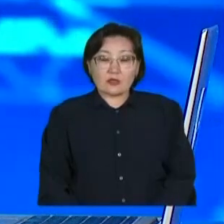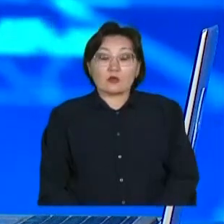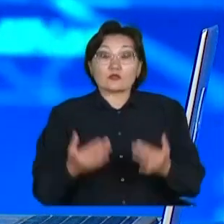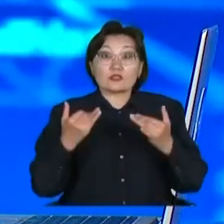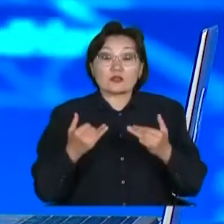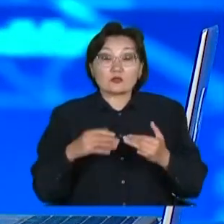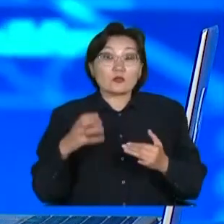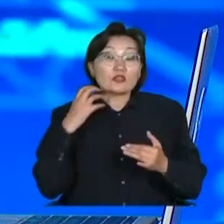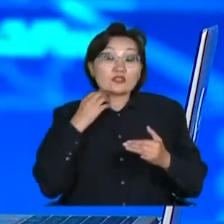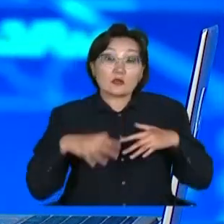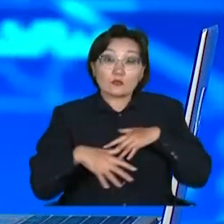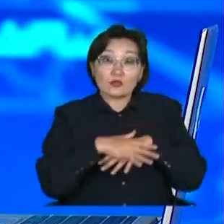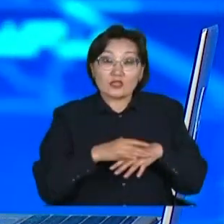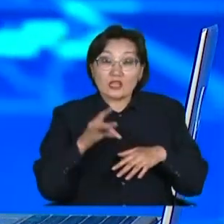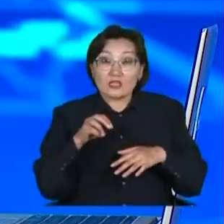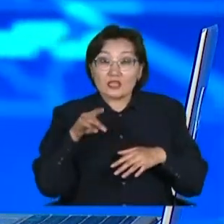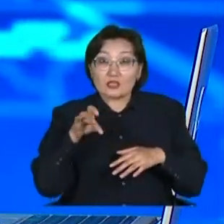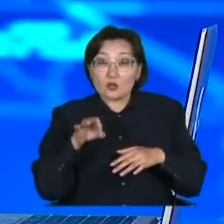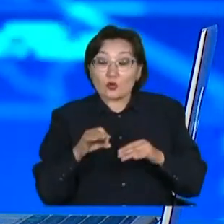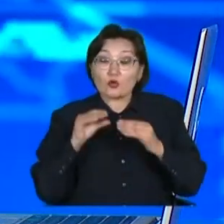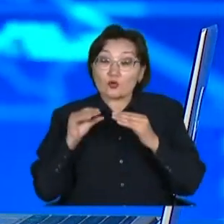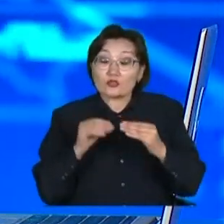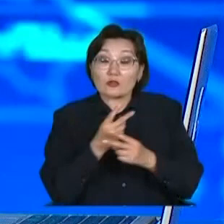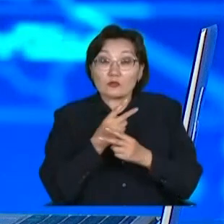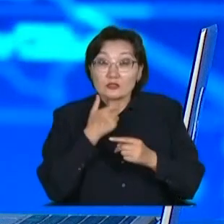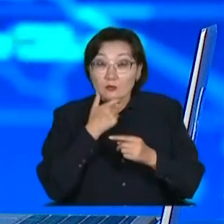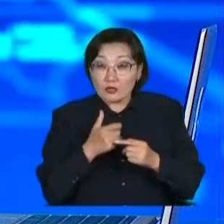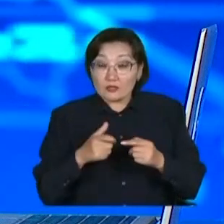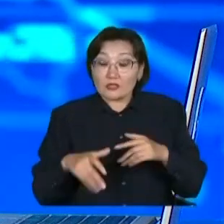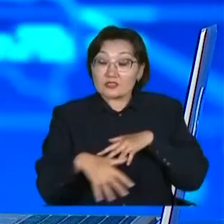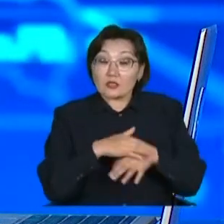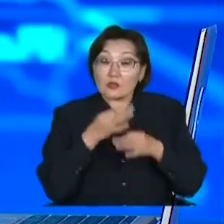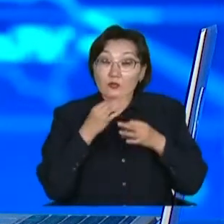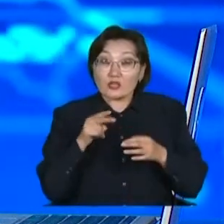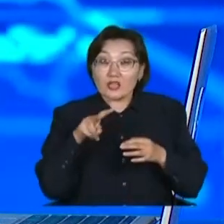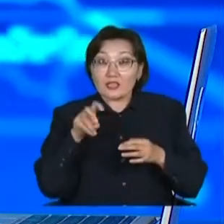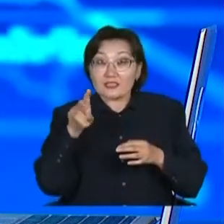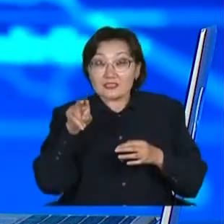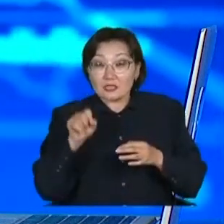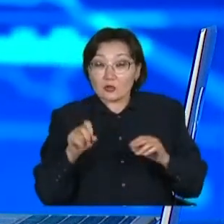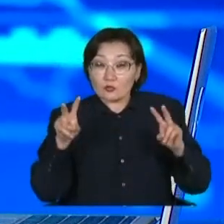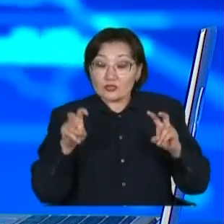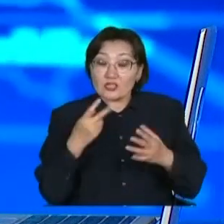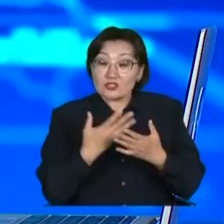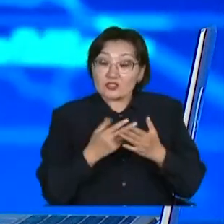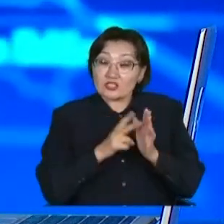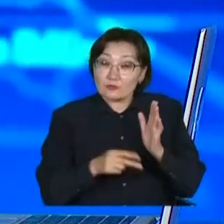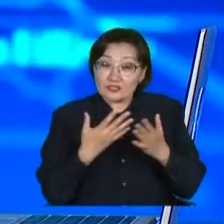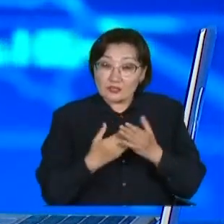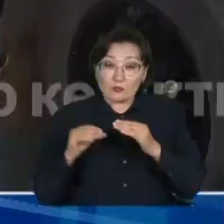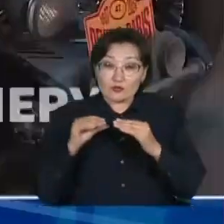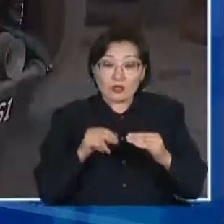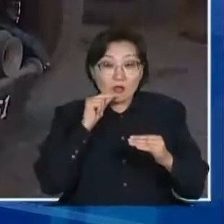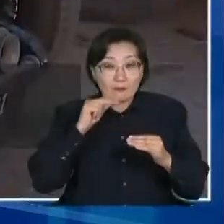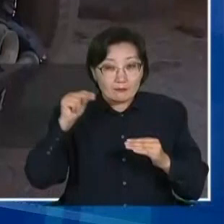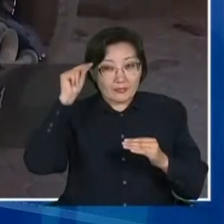Бүгін қызылордалықтар ретро-көліктерді тамашалады. Көптің көз айымын айналған классикалық үлгідегі 70-ке тарта автомобиль